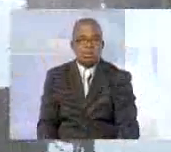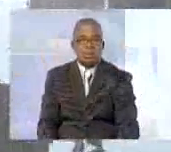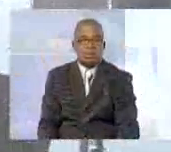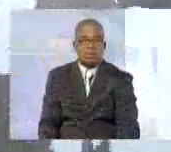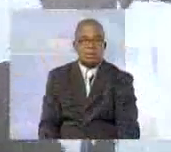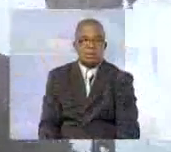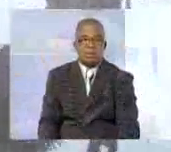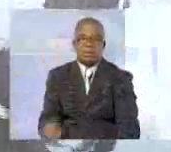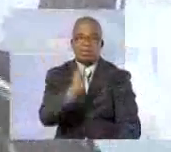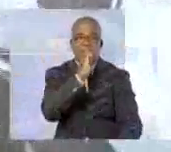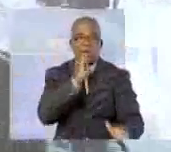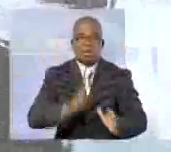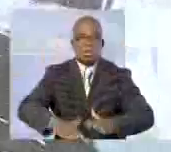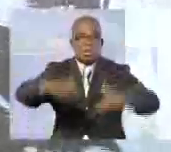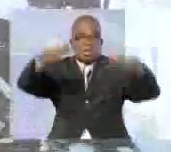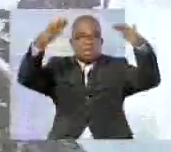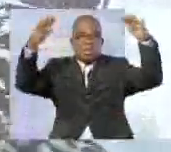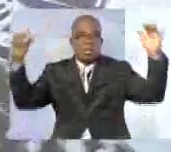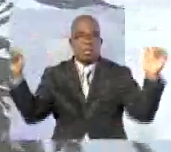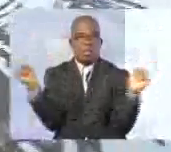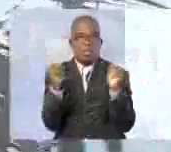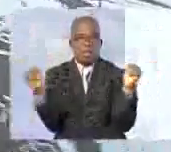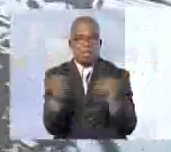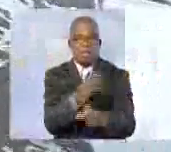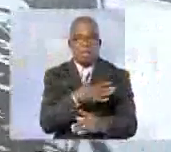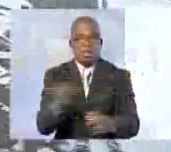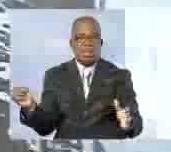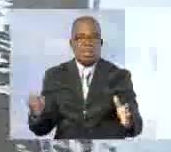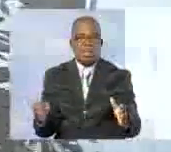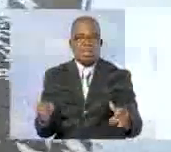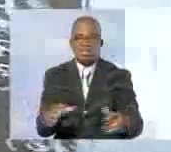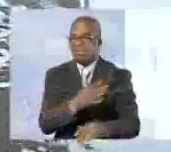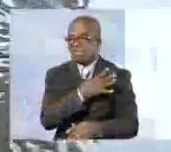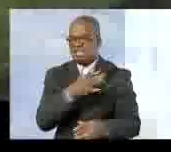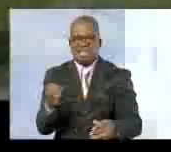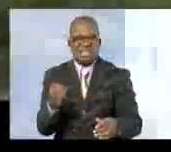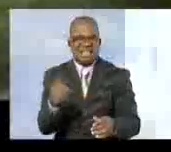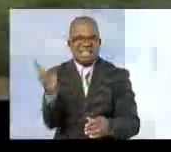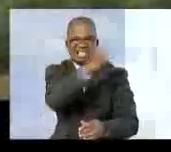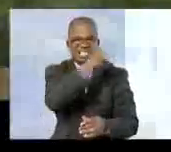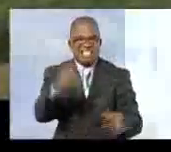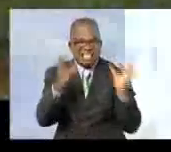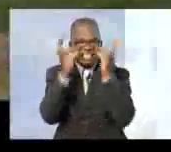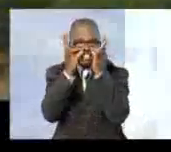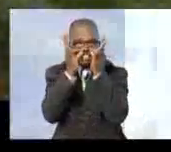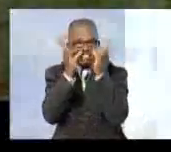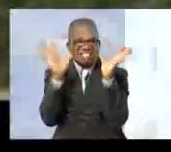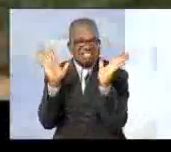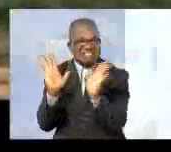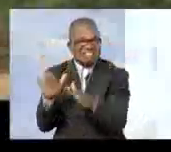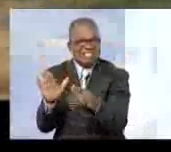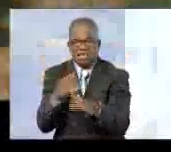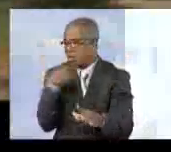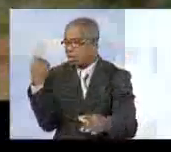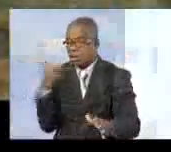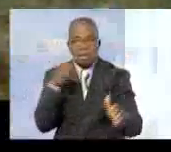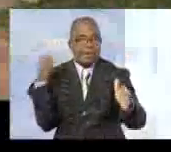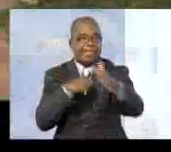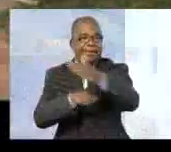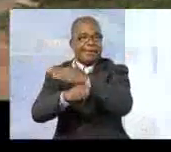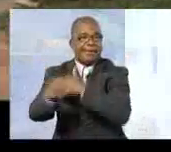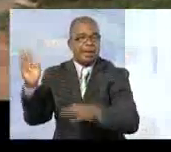Les inondations, les tremblements de terre et les émissions de gaz à effet de serre contribuent à l'échelle mondiale des facteurs de destruction et de